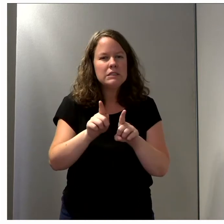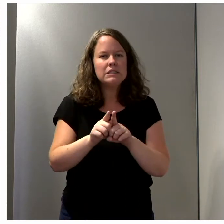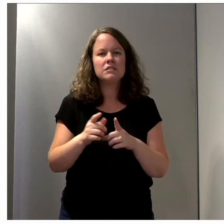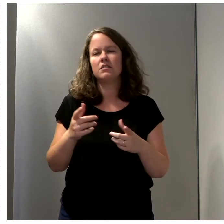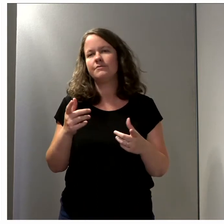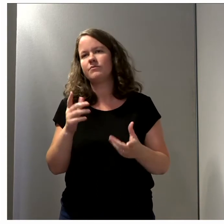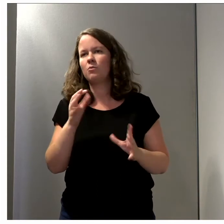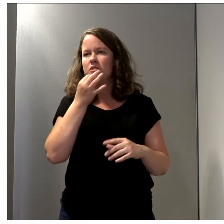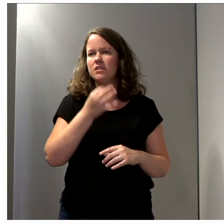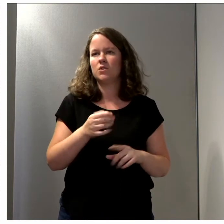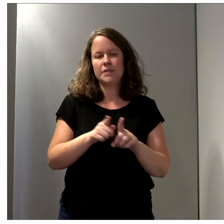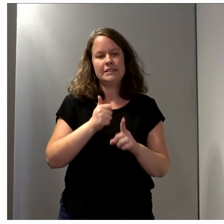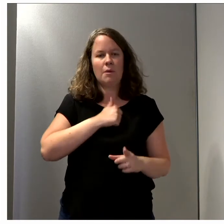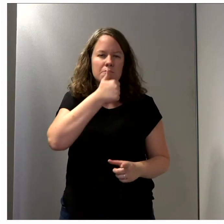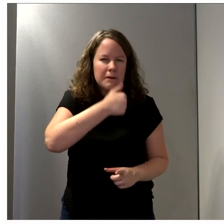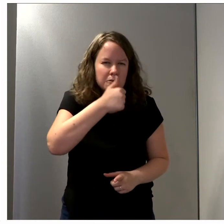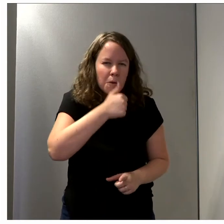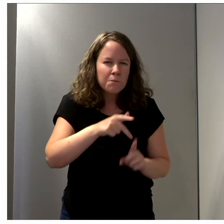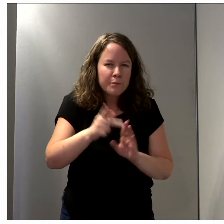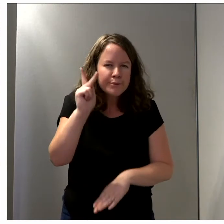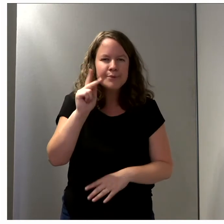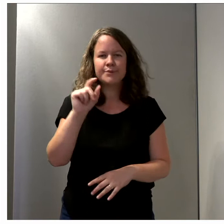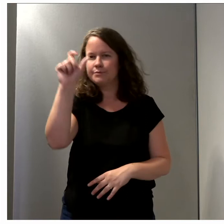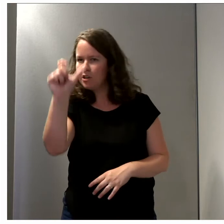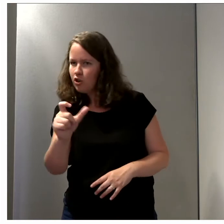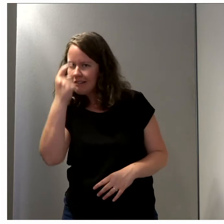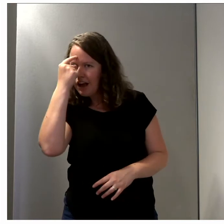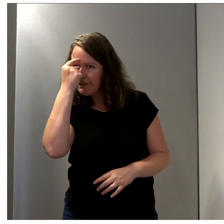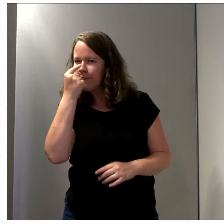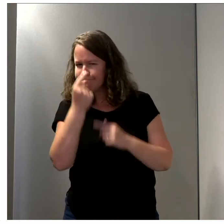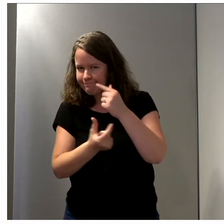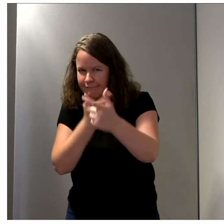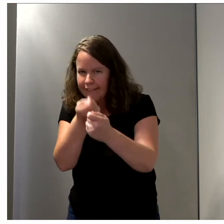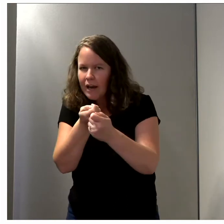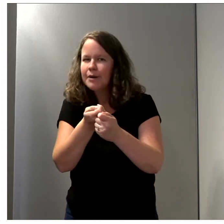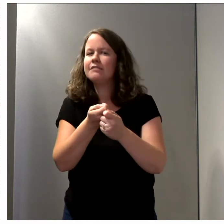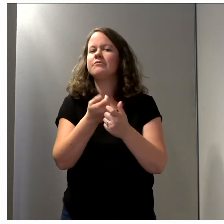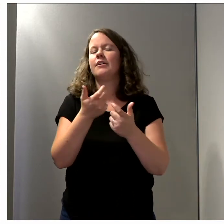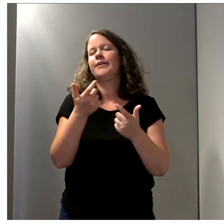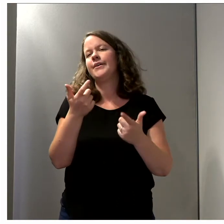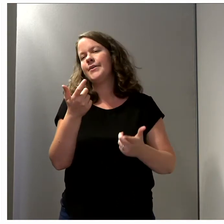d'être plus patient, m'adapter au caractère des gens, être vraiment